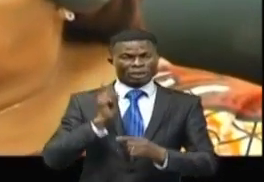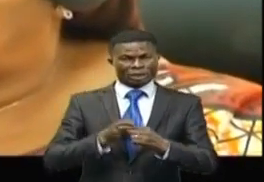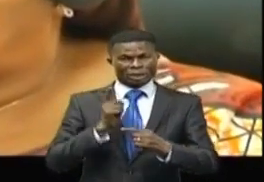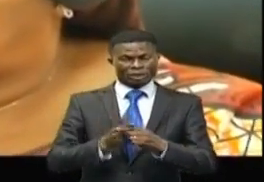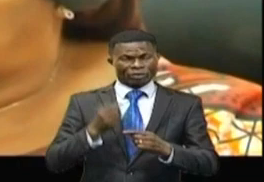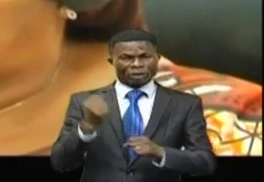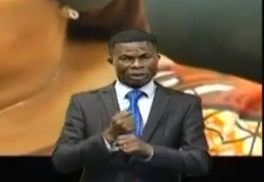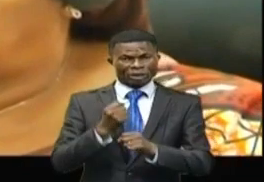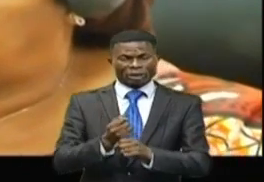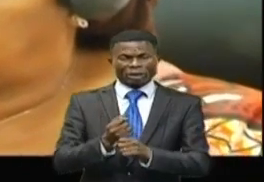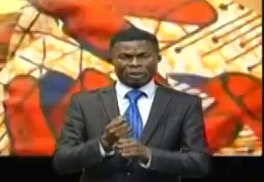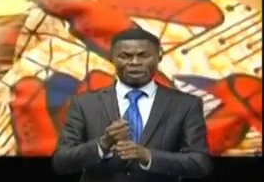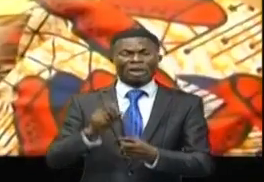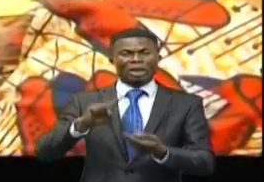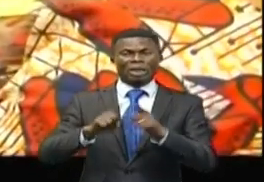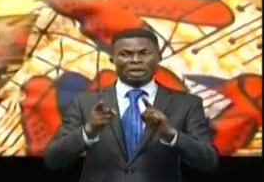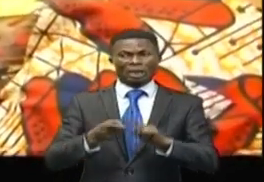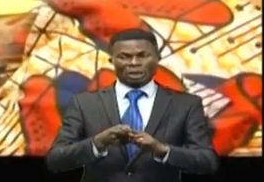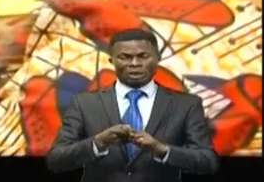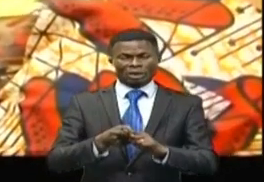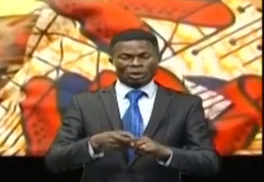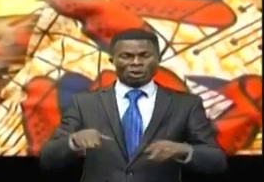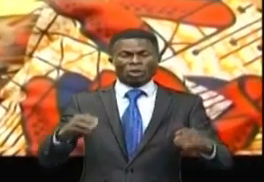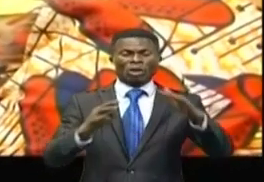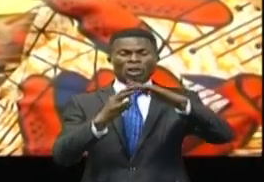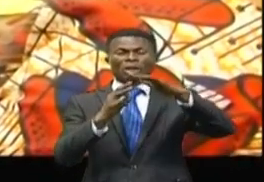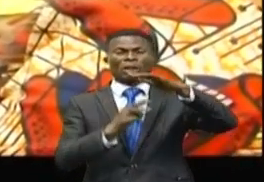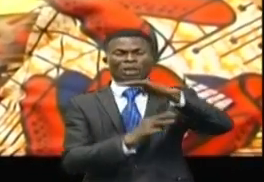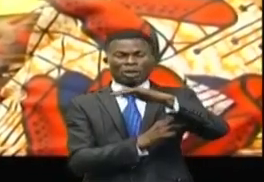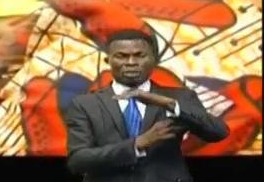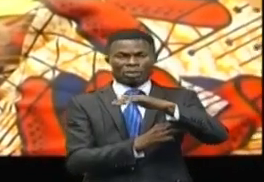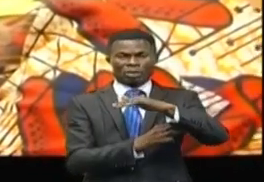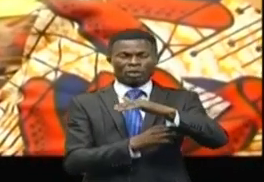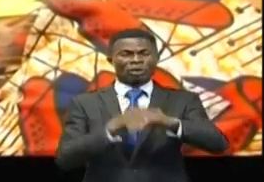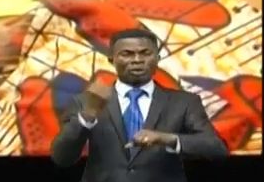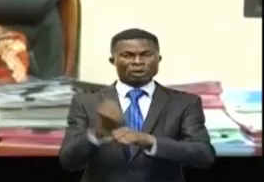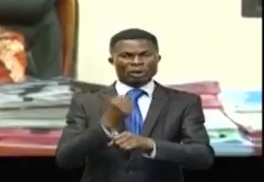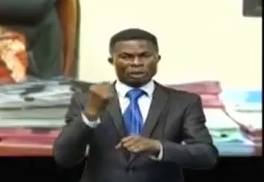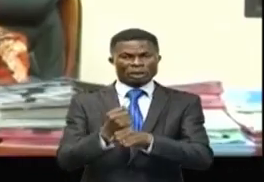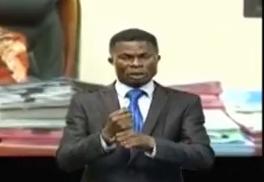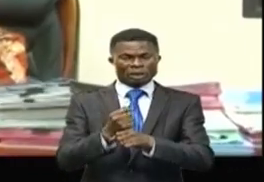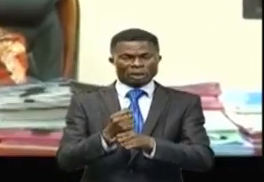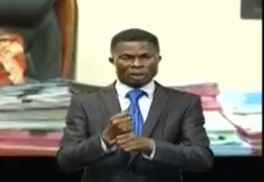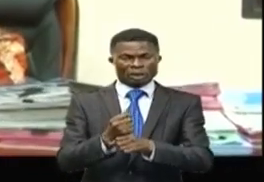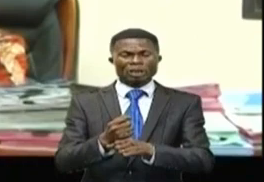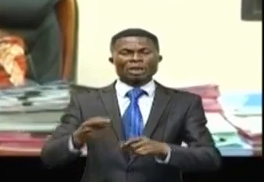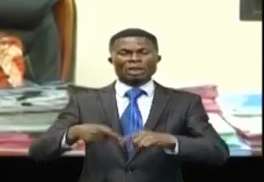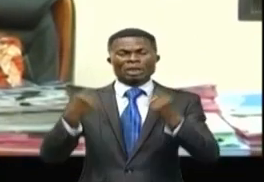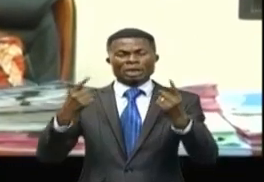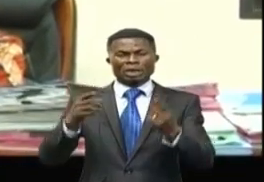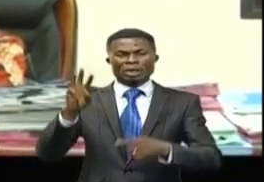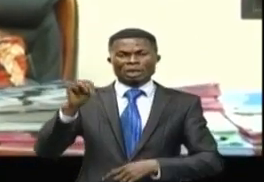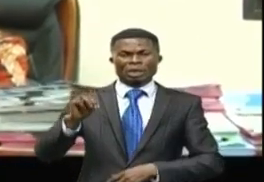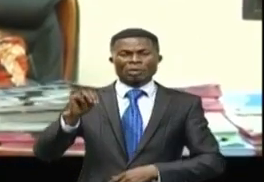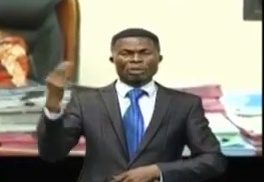ravitaillements de leurs collègues basés vers le pont ango bas dans la mission aider fixe l ennemi 23 et là et alliés verts